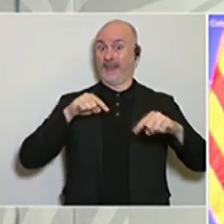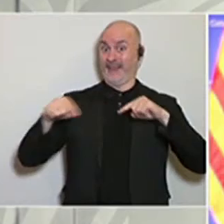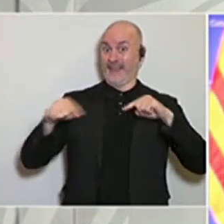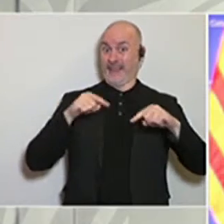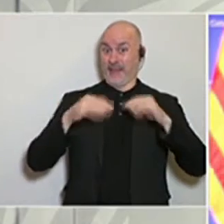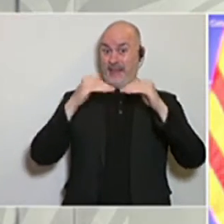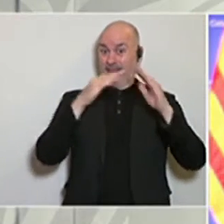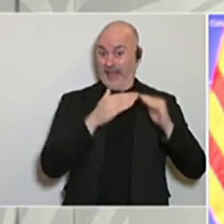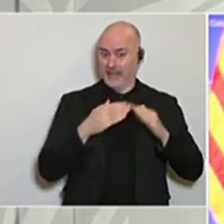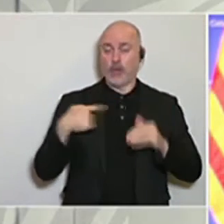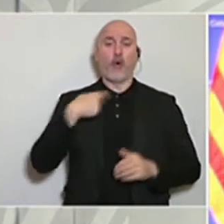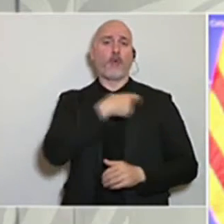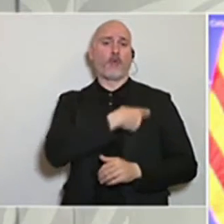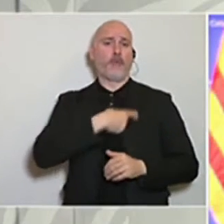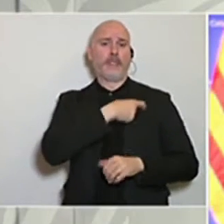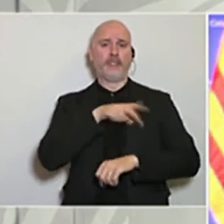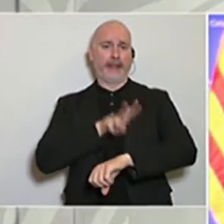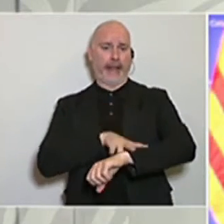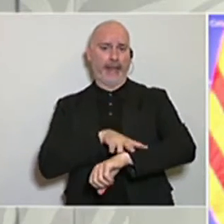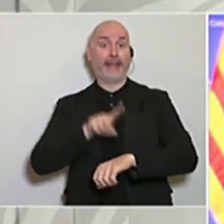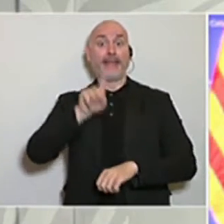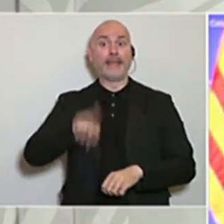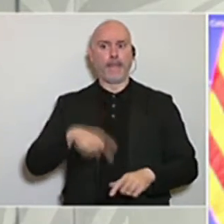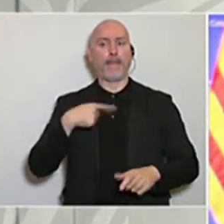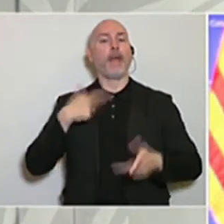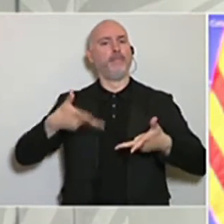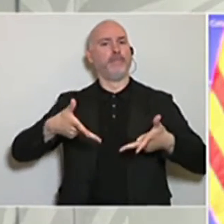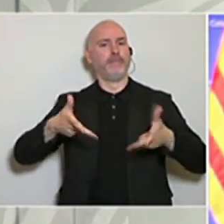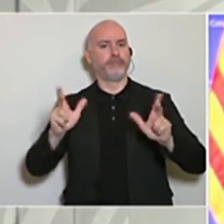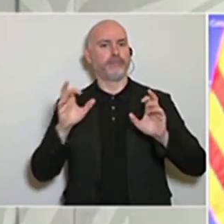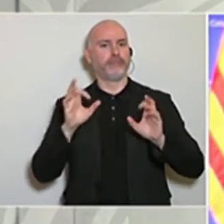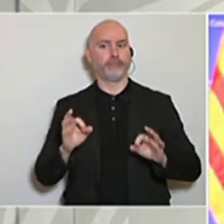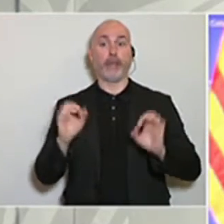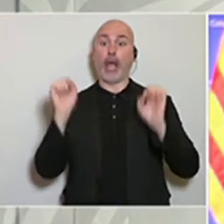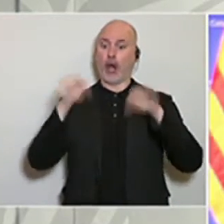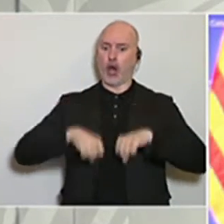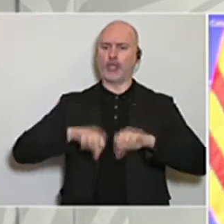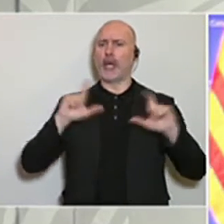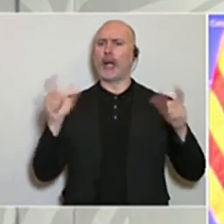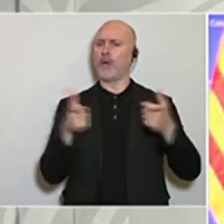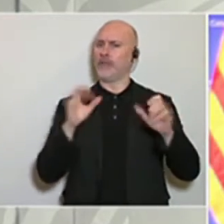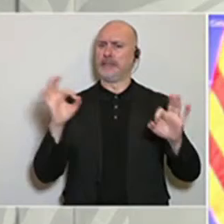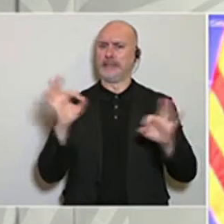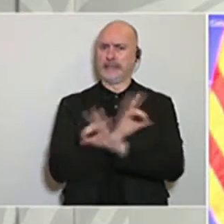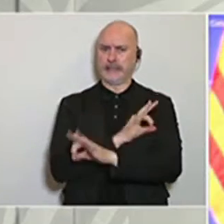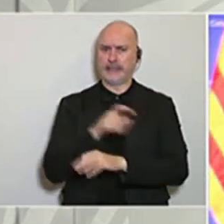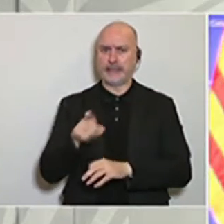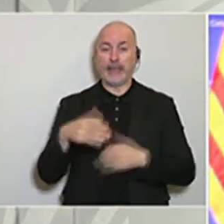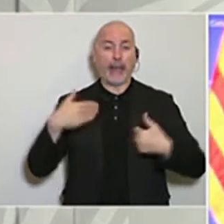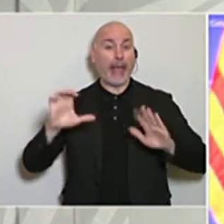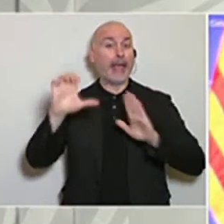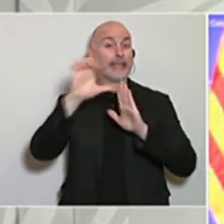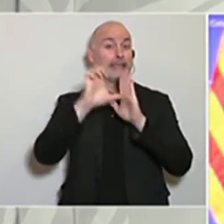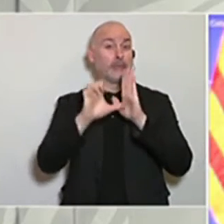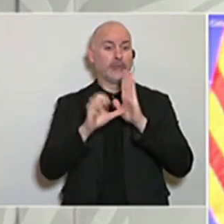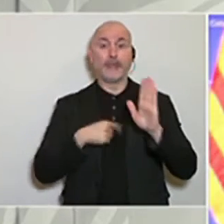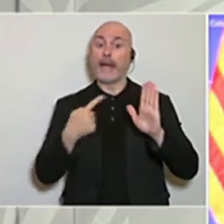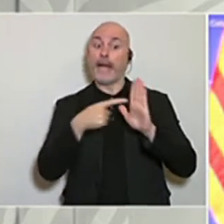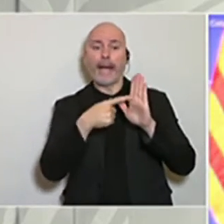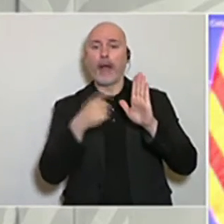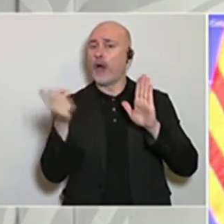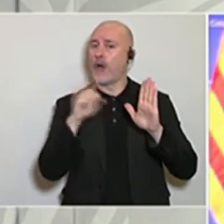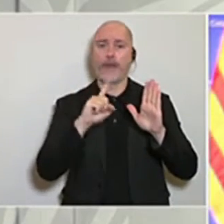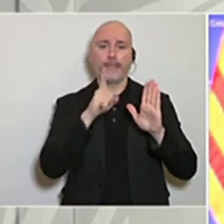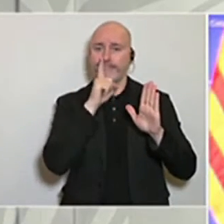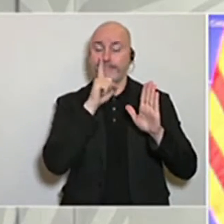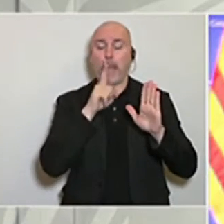seves comissions delegades també queden habilitades per poder adoptar acords sense reunió, encara que els seus estatuts no ho contemplin,